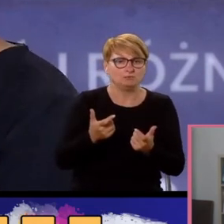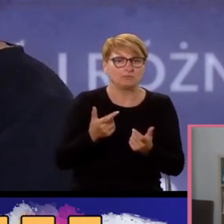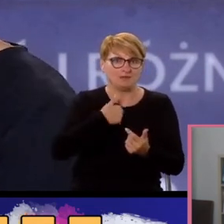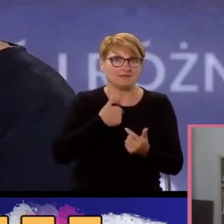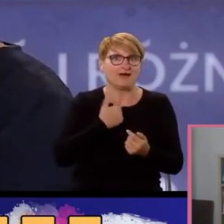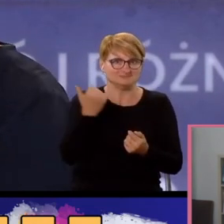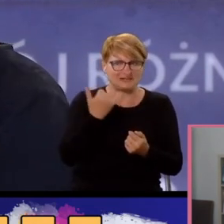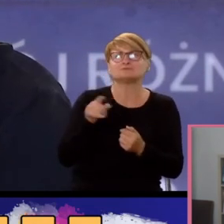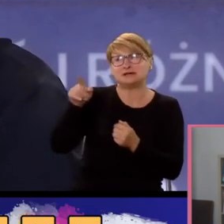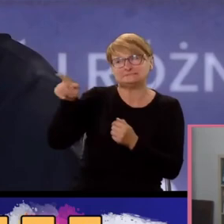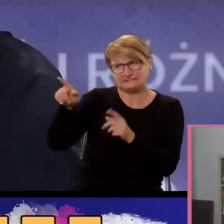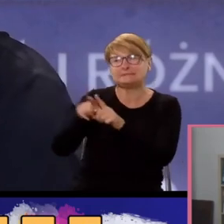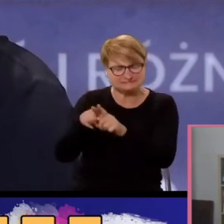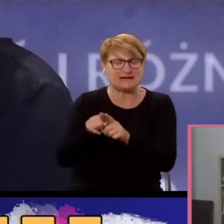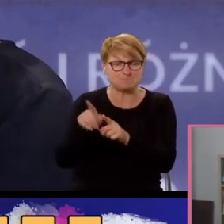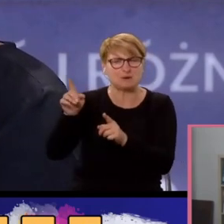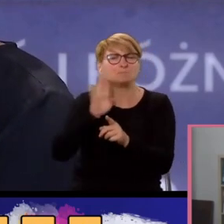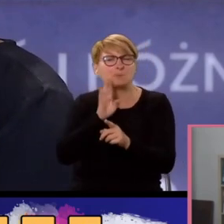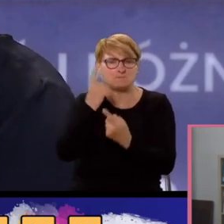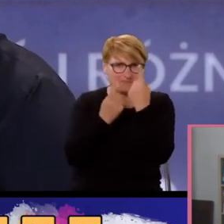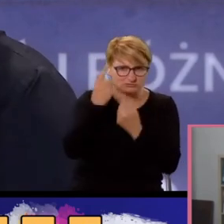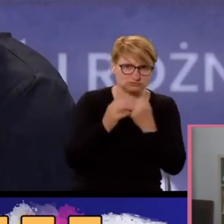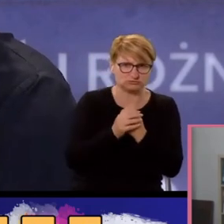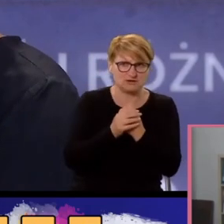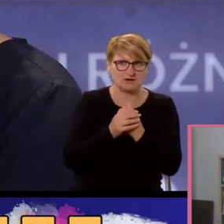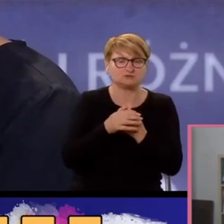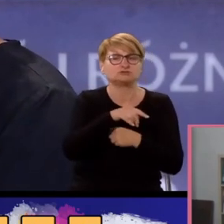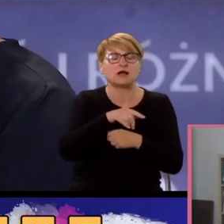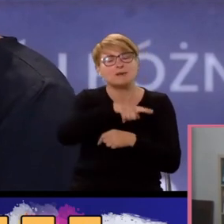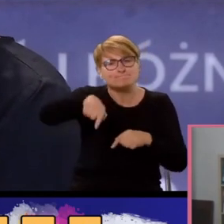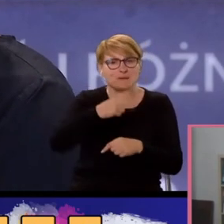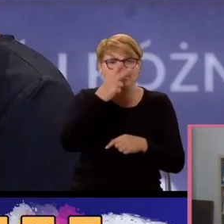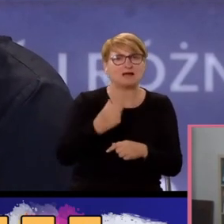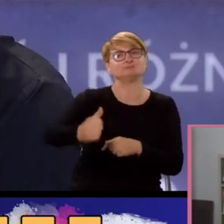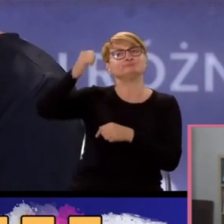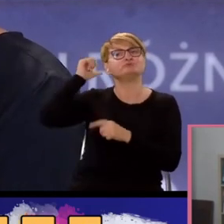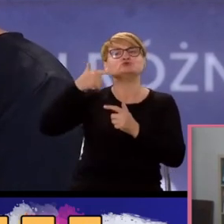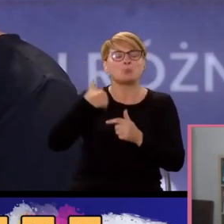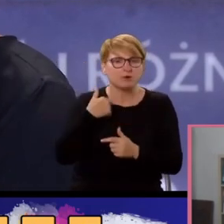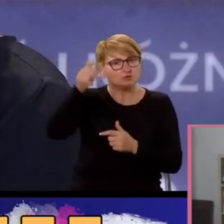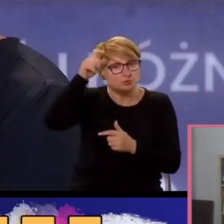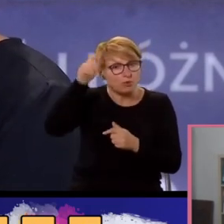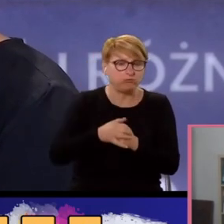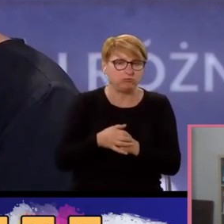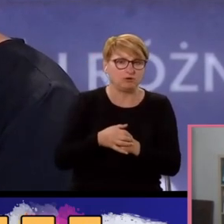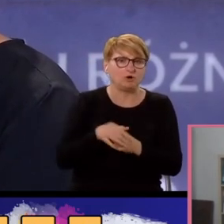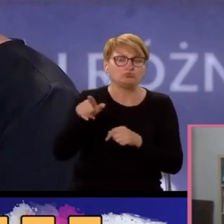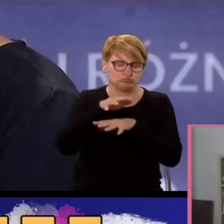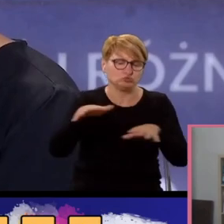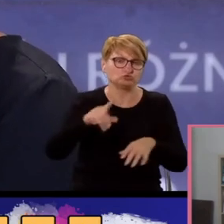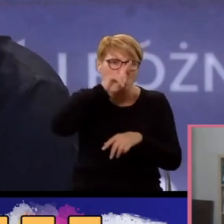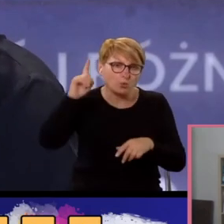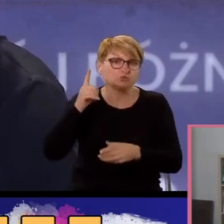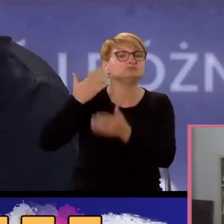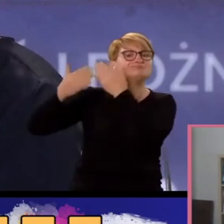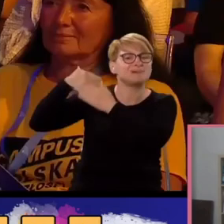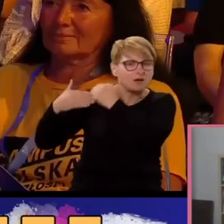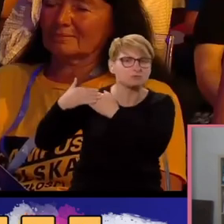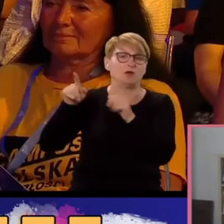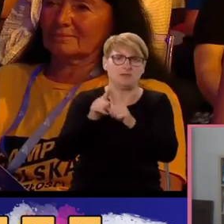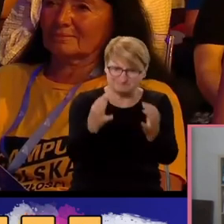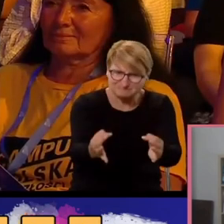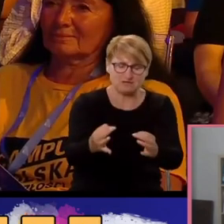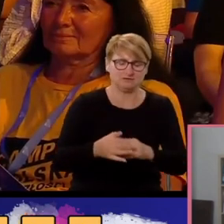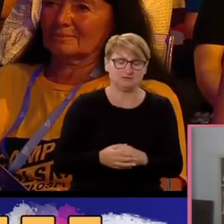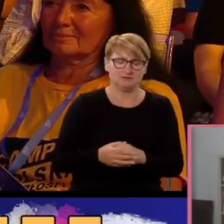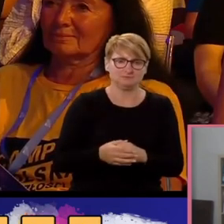mnie fascynuje, wiem, że ciebie też, to jeżeli spojrzymy w przeszłość człowieka, to zobaczymy, że na przykład duża część ludzkości w przeszłości, ale też niektórzy i